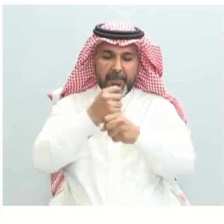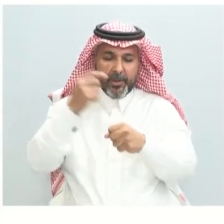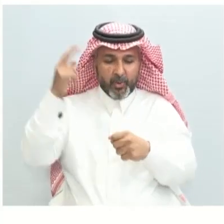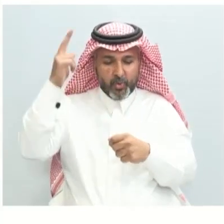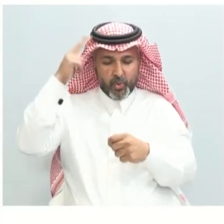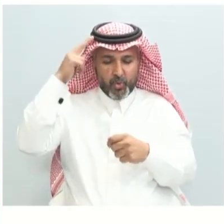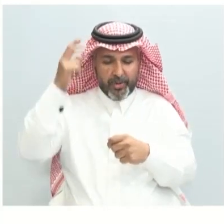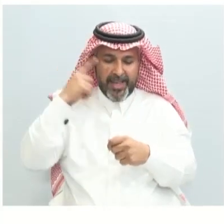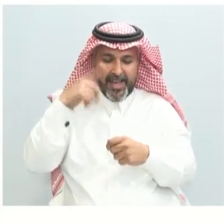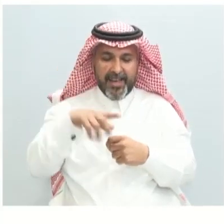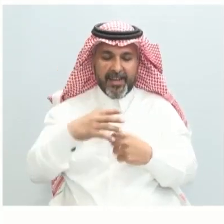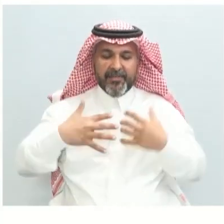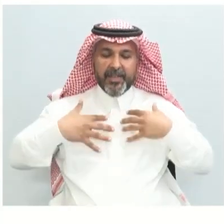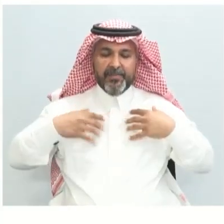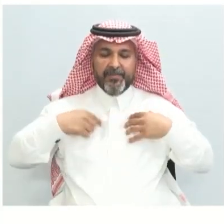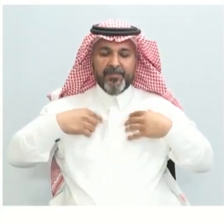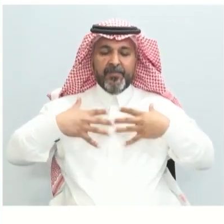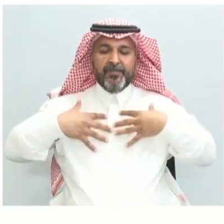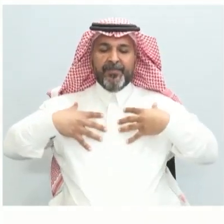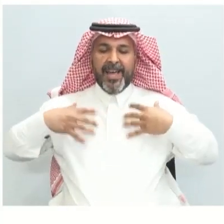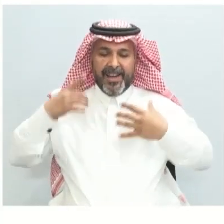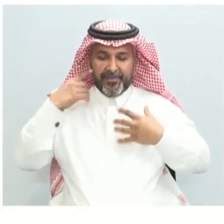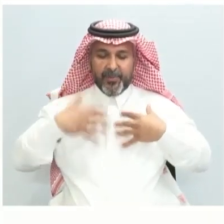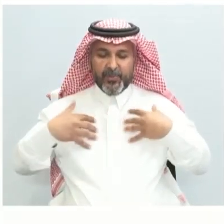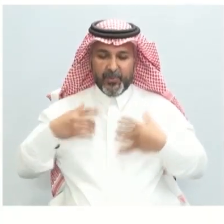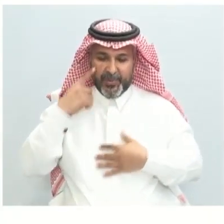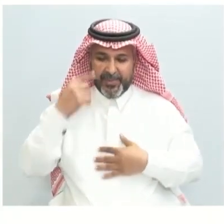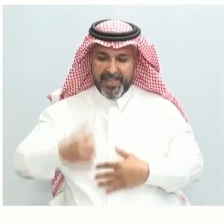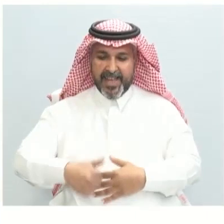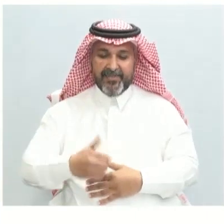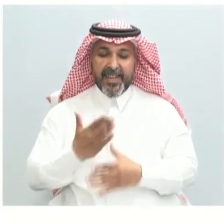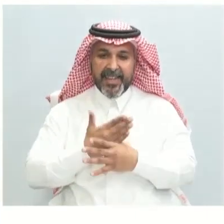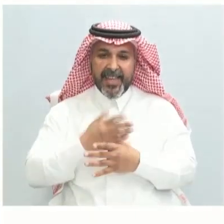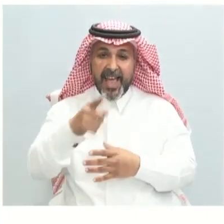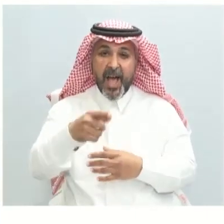وجداني هو شعور هو شعور وجداني